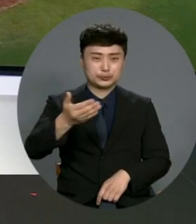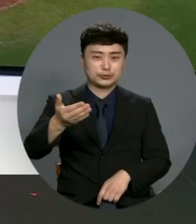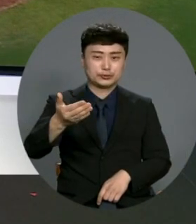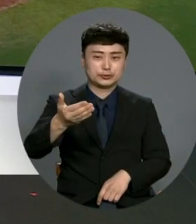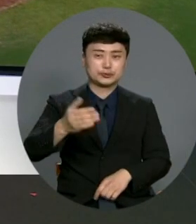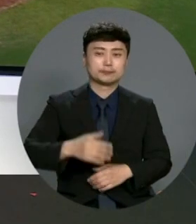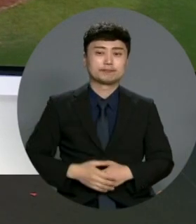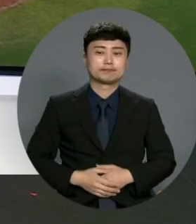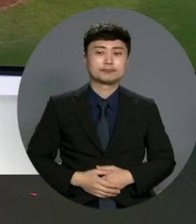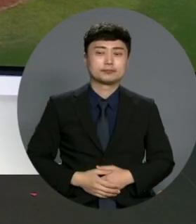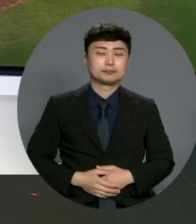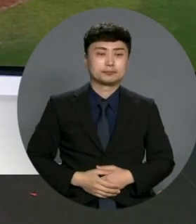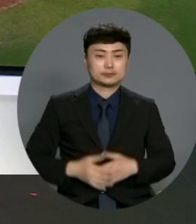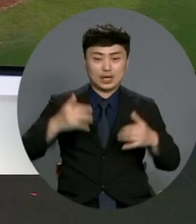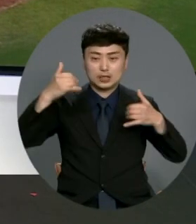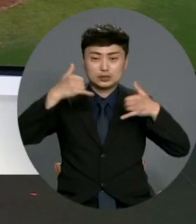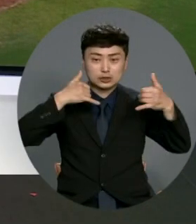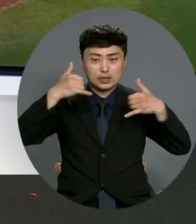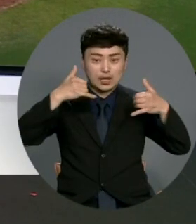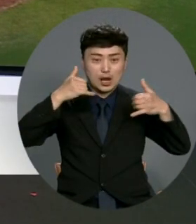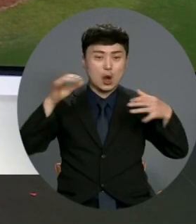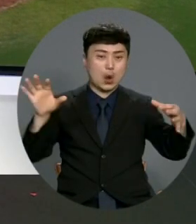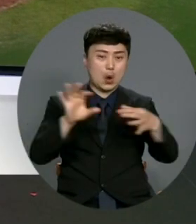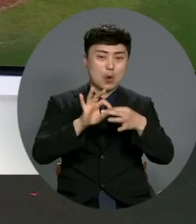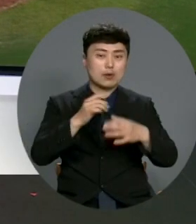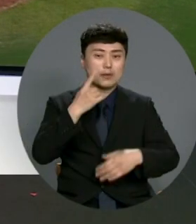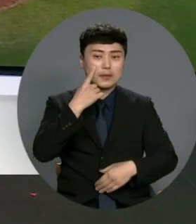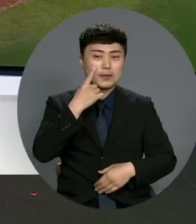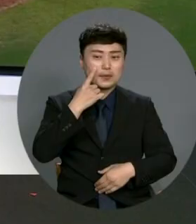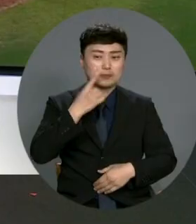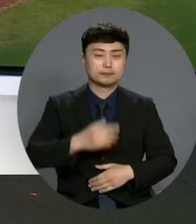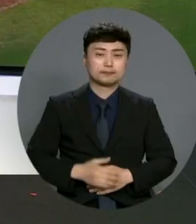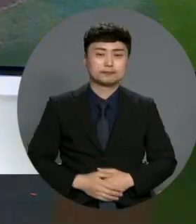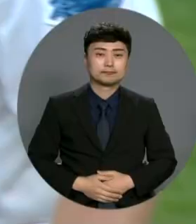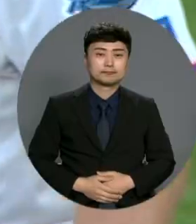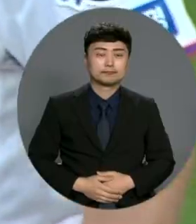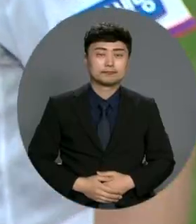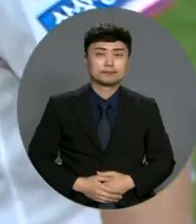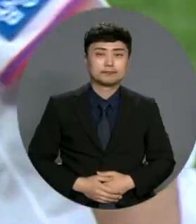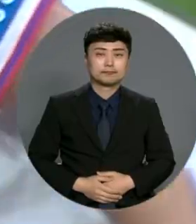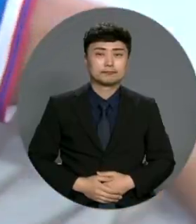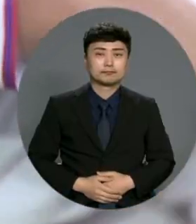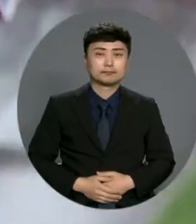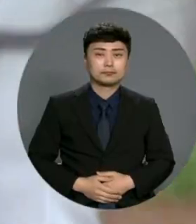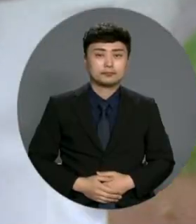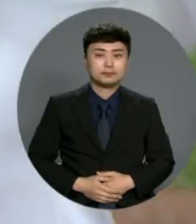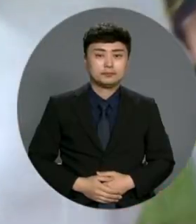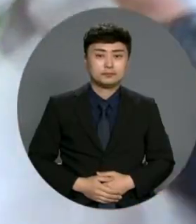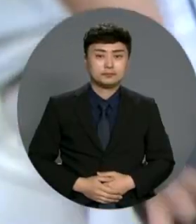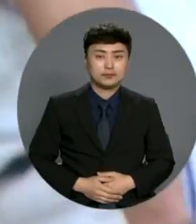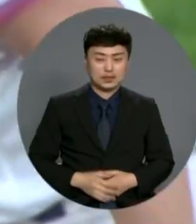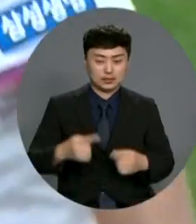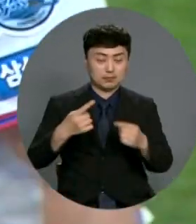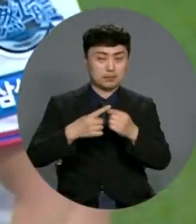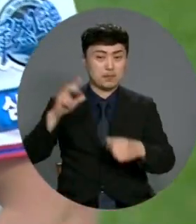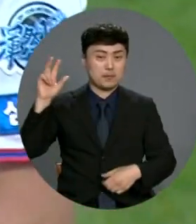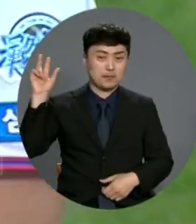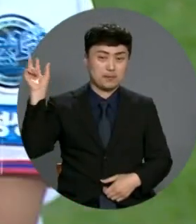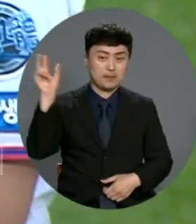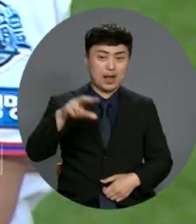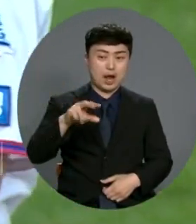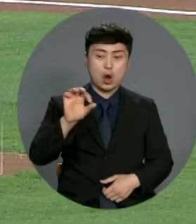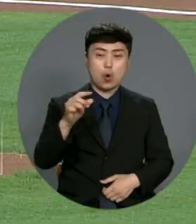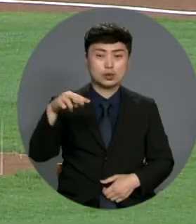나가 있는 취재기자 전화로 연결합니다. 서건 기자 전해주시죠. 네, 프로 첫 선발 마운드에 오른